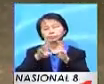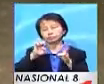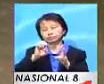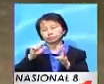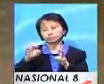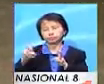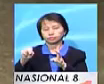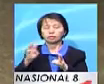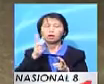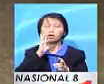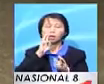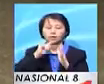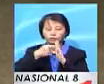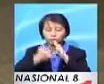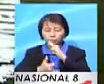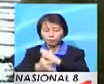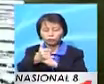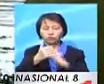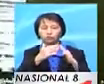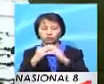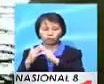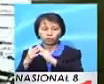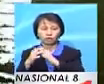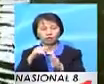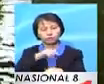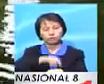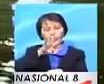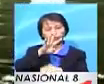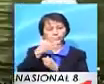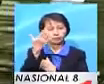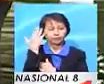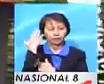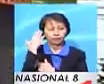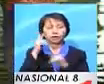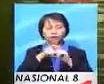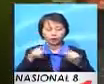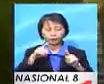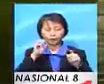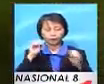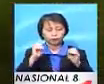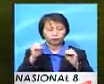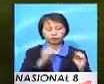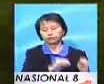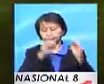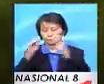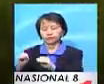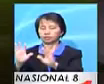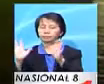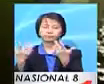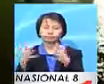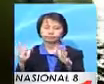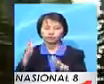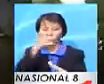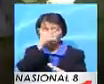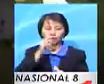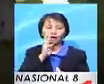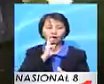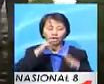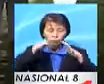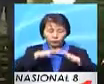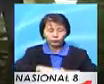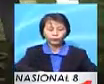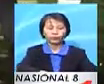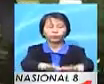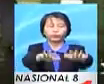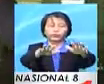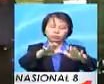memasuki kawasan dan halaman rumah penduduk sekitar 4 pagi, namun tiada pemindahan dilakukan memandangkan air surut